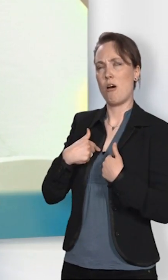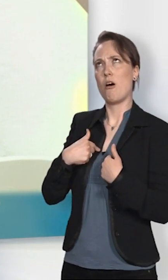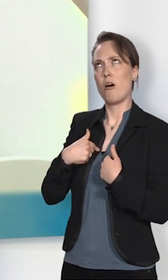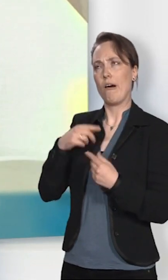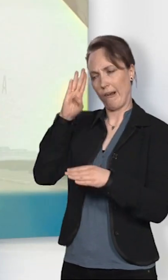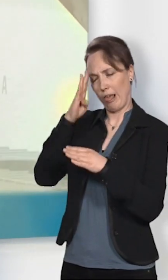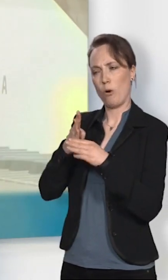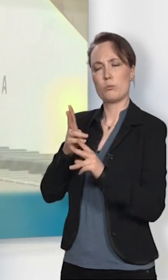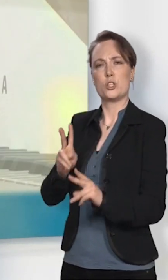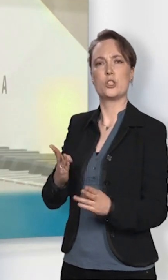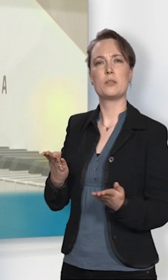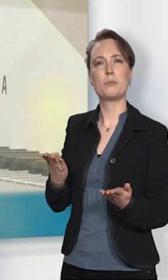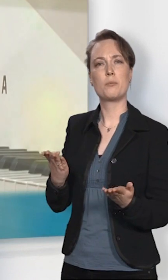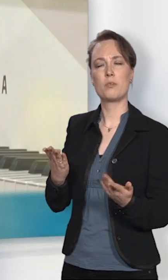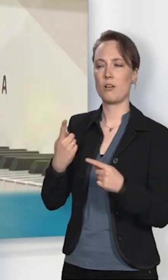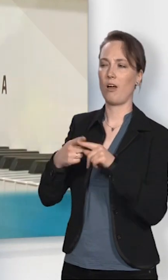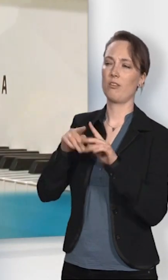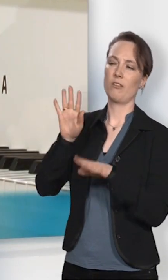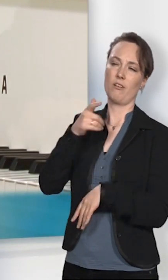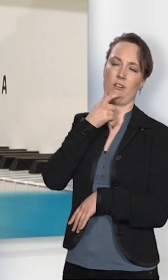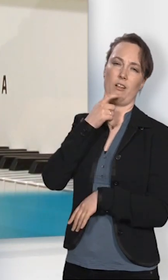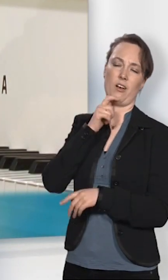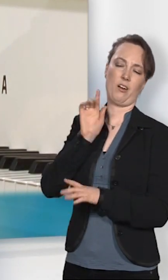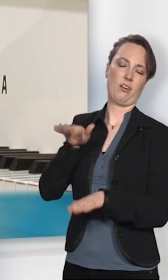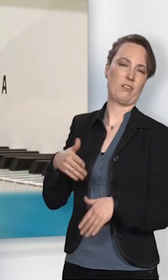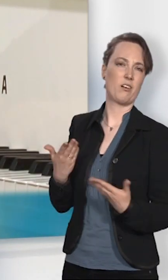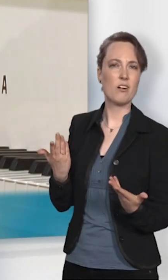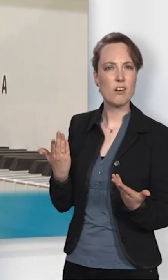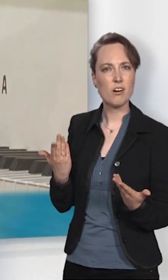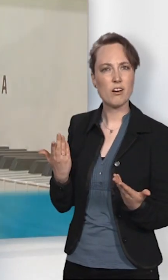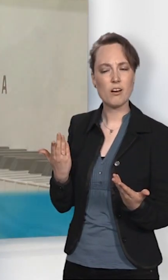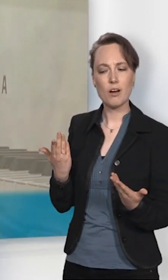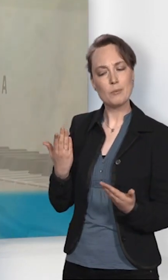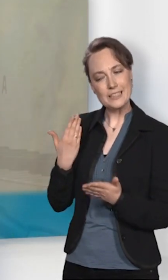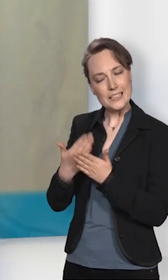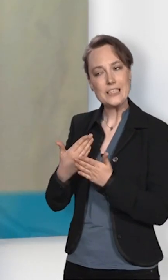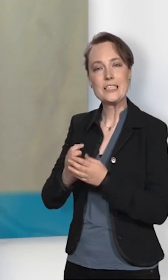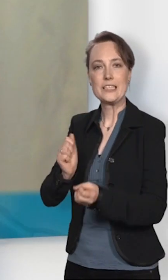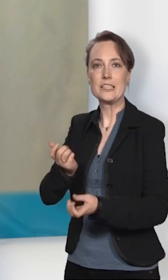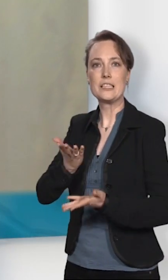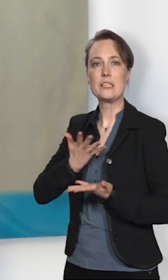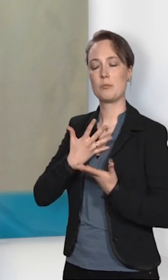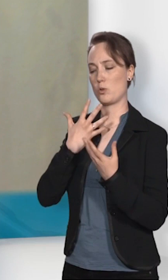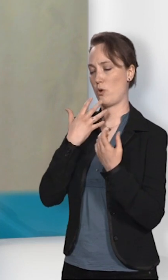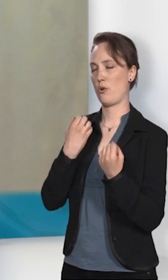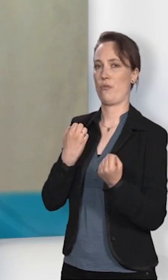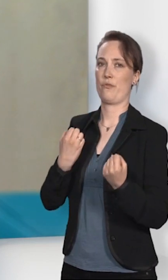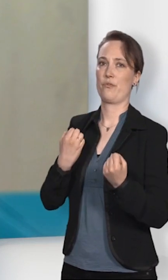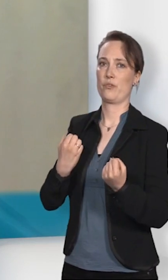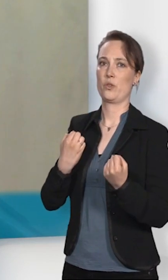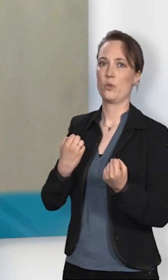glaubt? Was andere nur belächeln, ist das, was mir Hoffnung